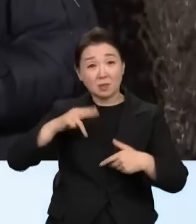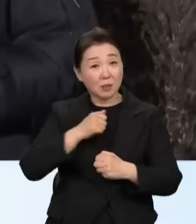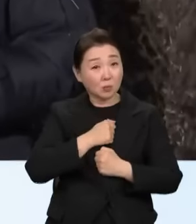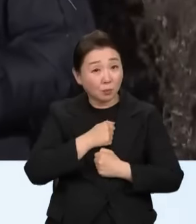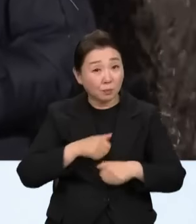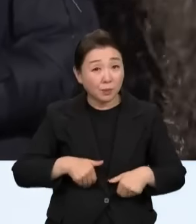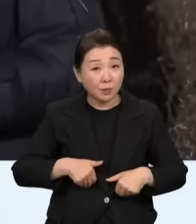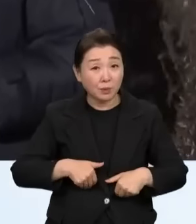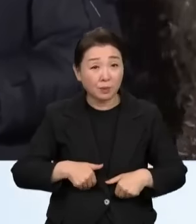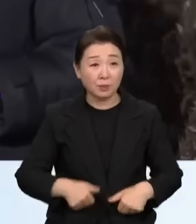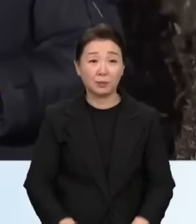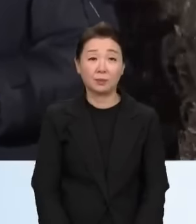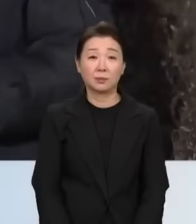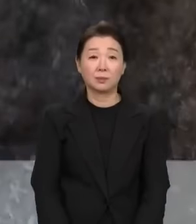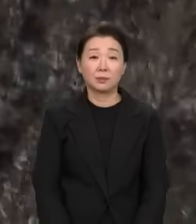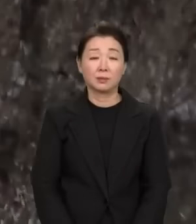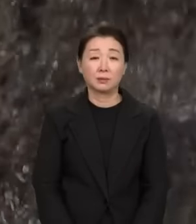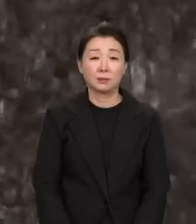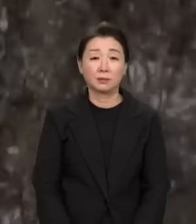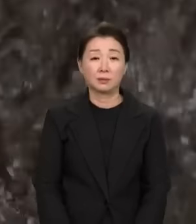한다면서요?